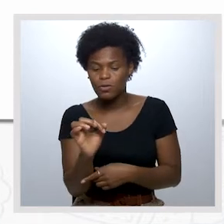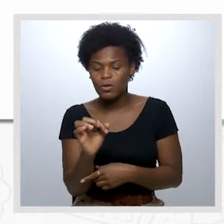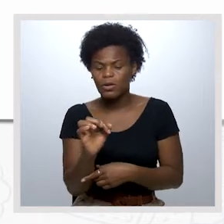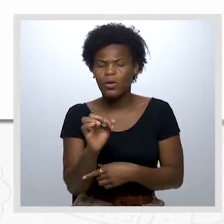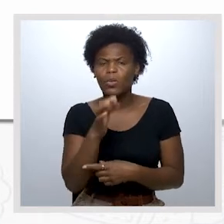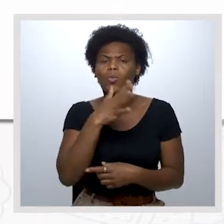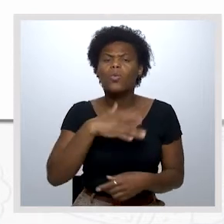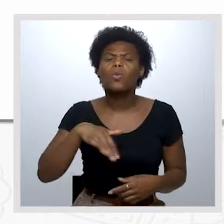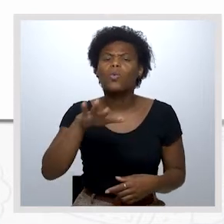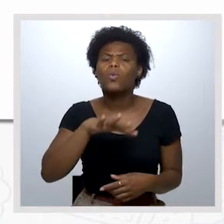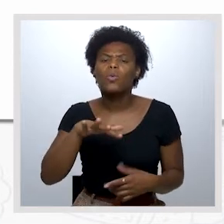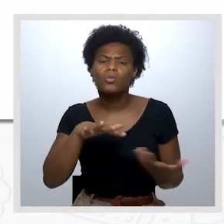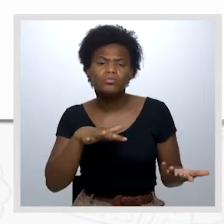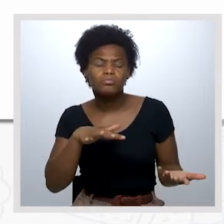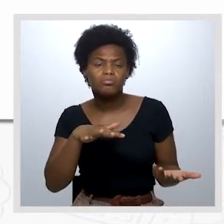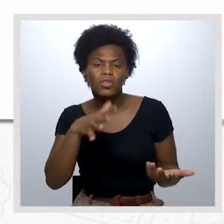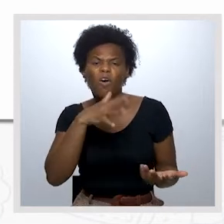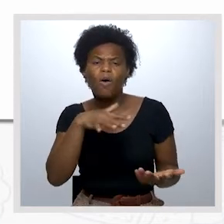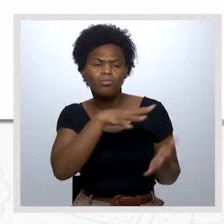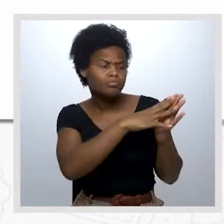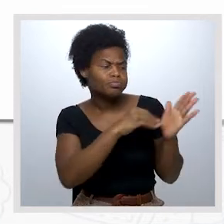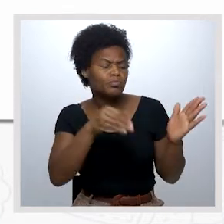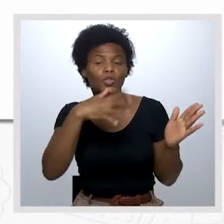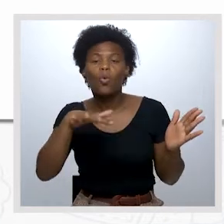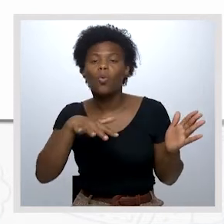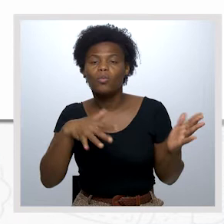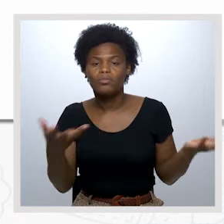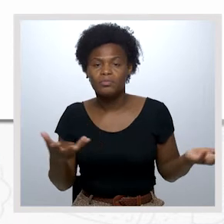d'où sont-ils extraits?